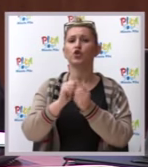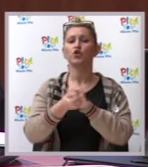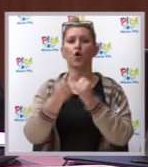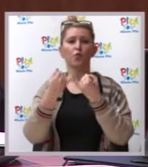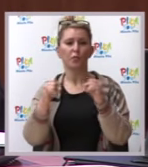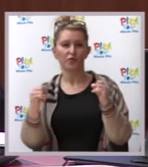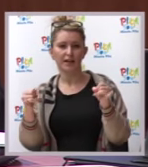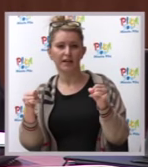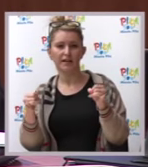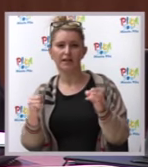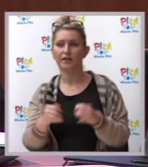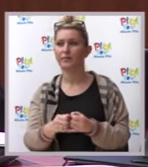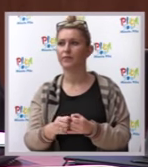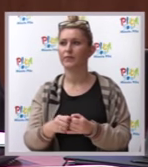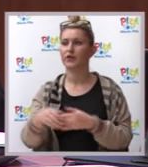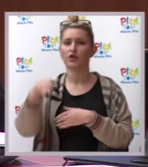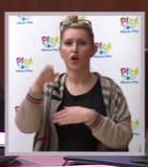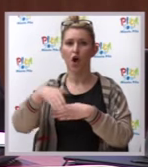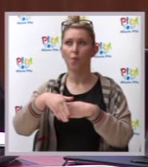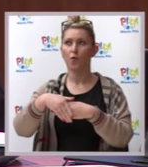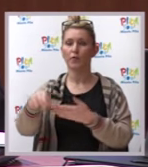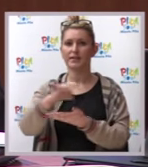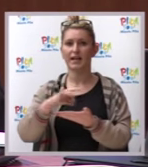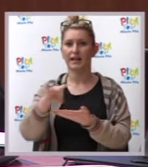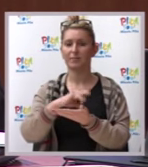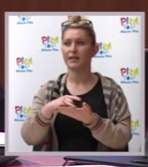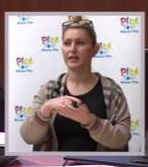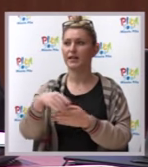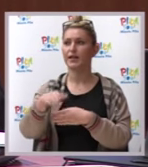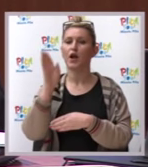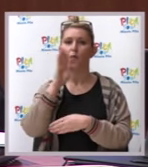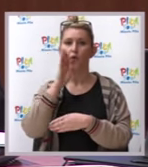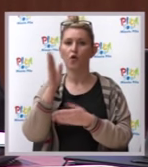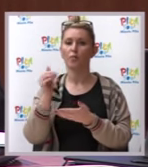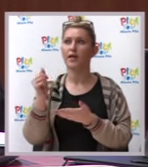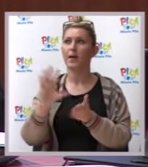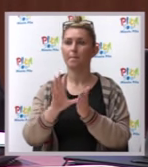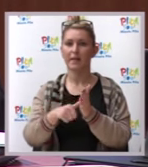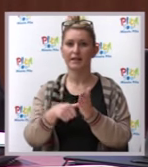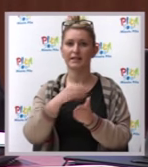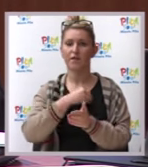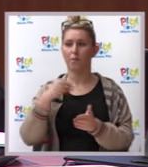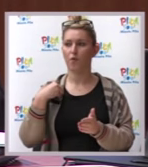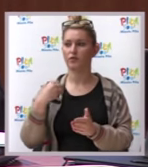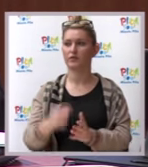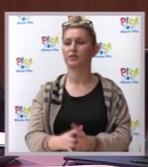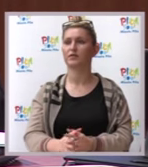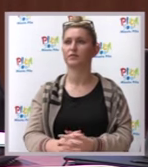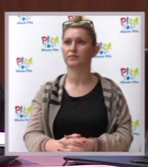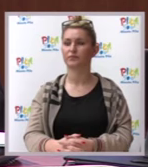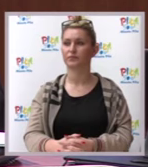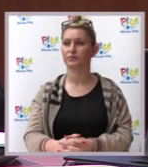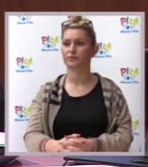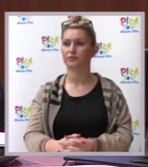posiadają ościenne gminy i wiele podobnych miast w Polsce. Stąd też, biorąc pod